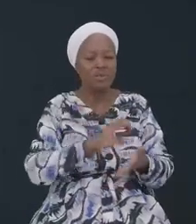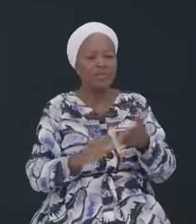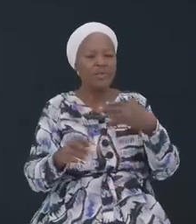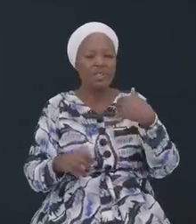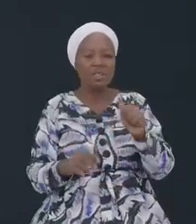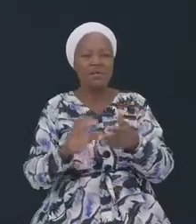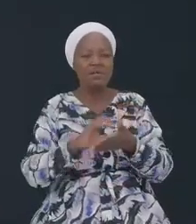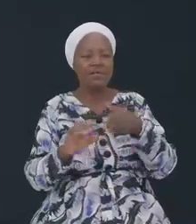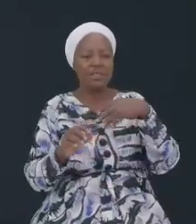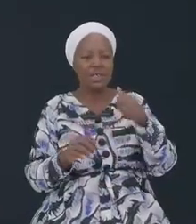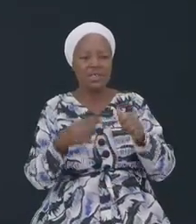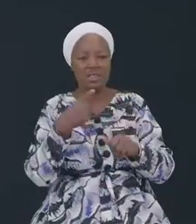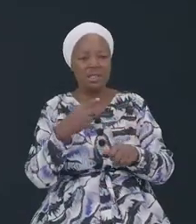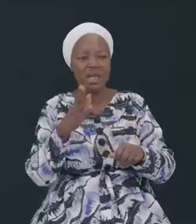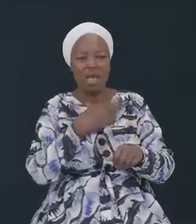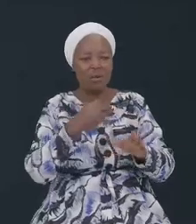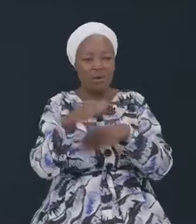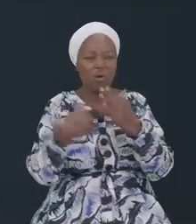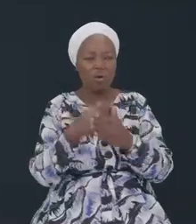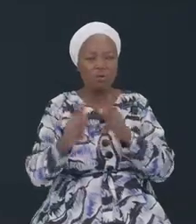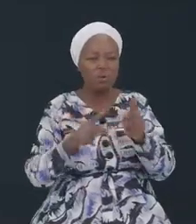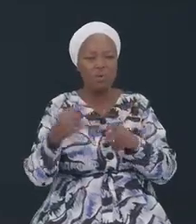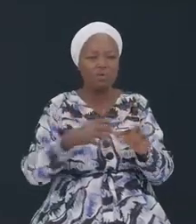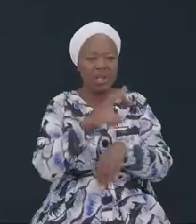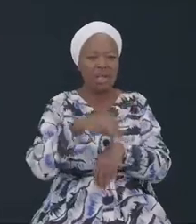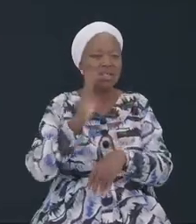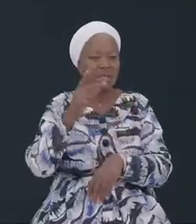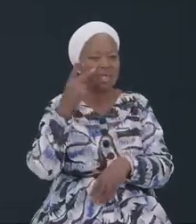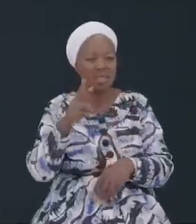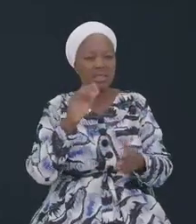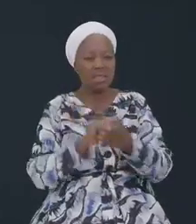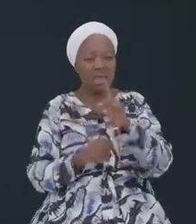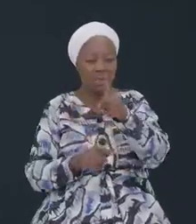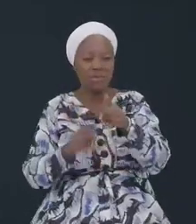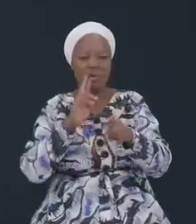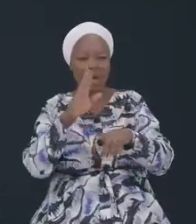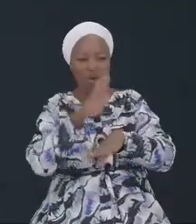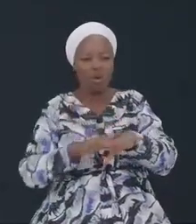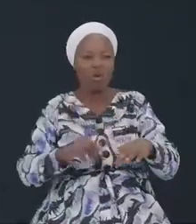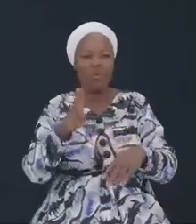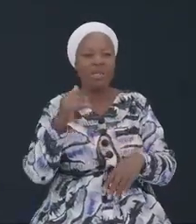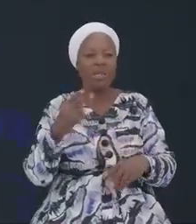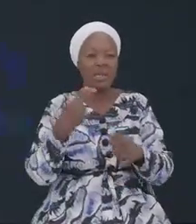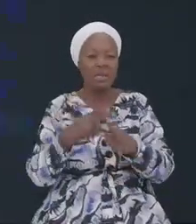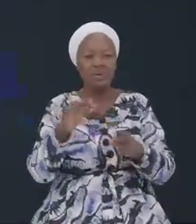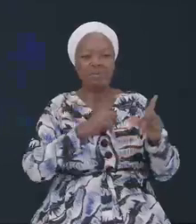10. Tous les peuples verront que tu es appelé du nom de l'Éternel.